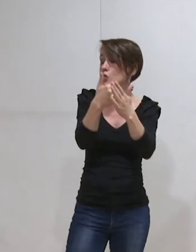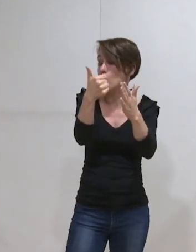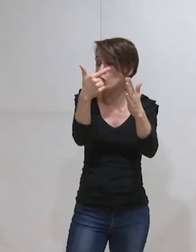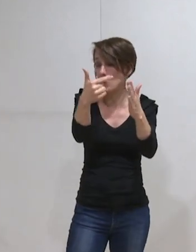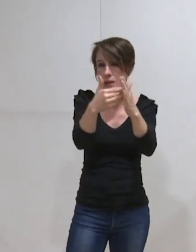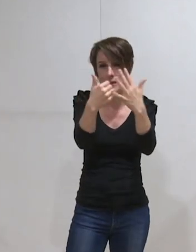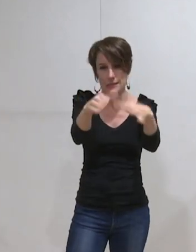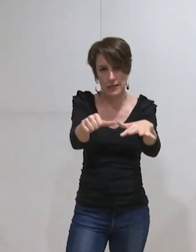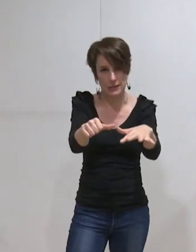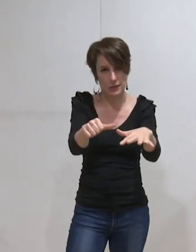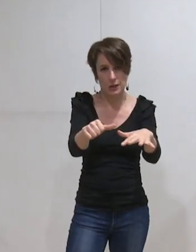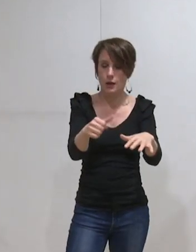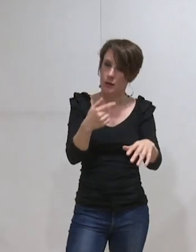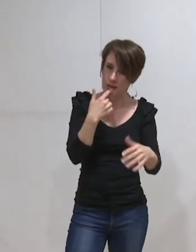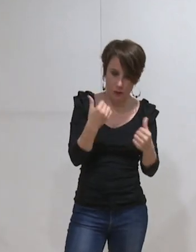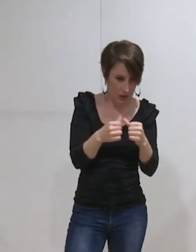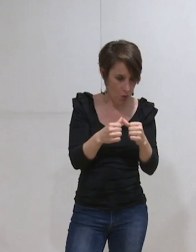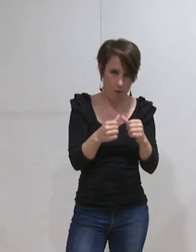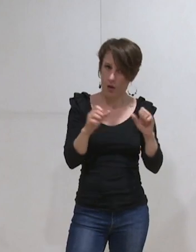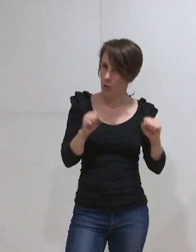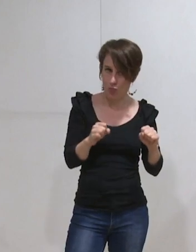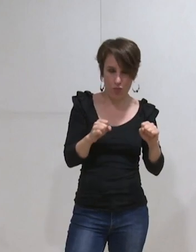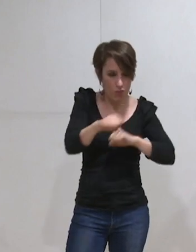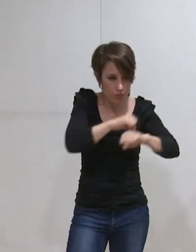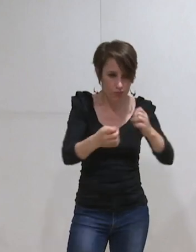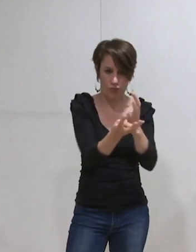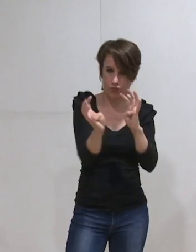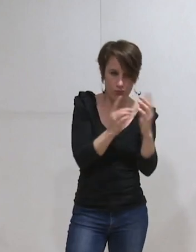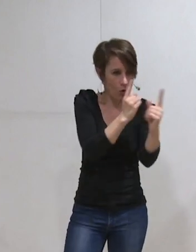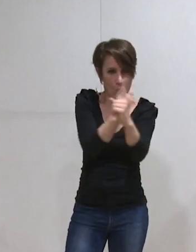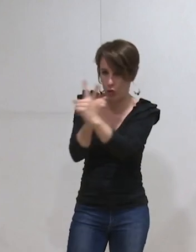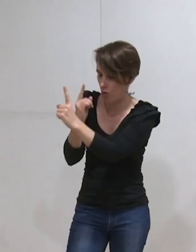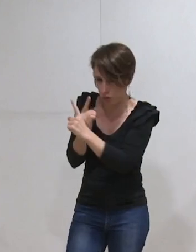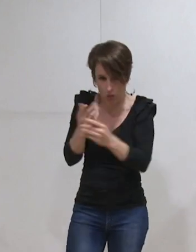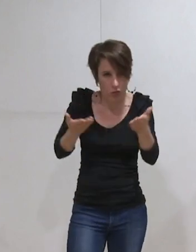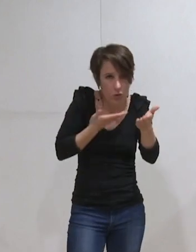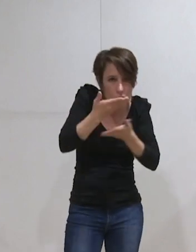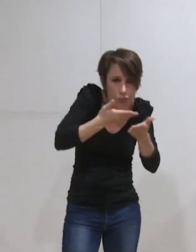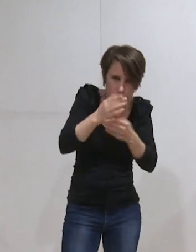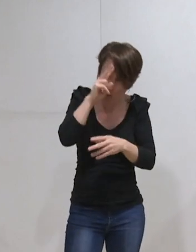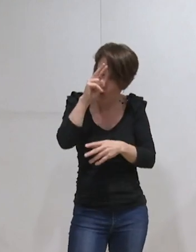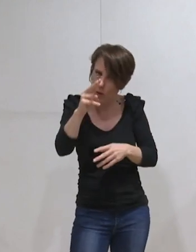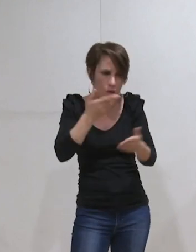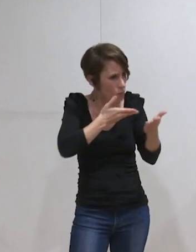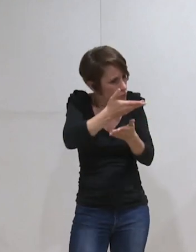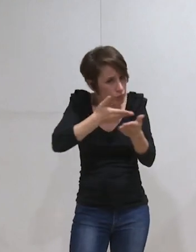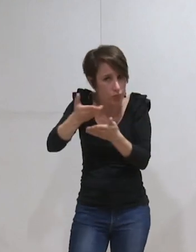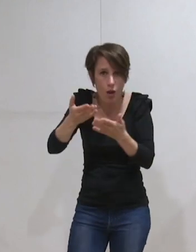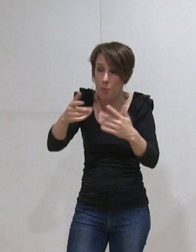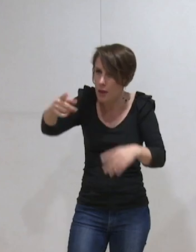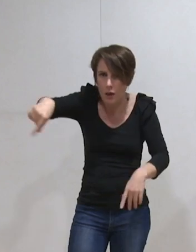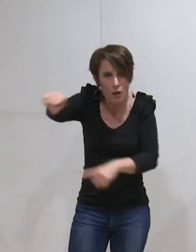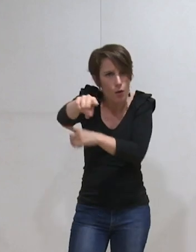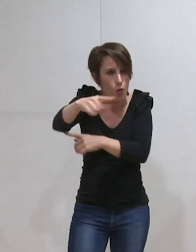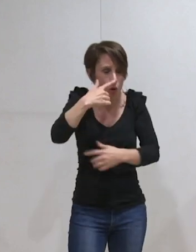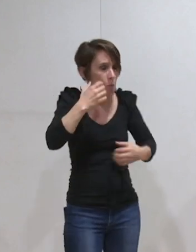une concertation qui est sincère avec les acteurs concernés mais dans ce caslà comprenez leur embarras